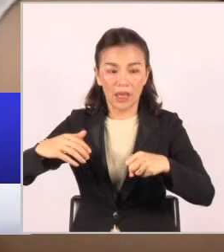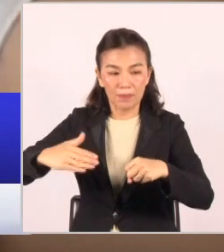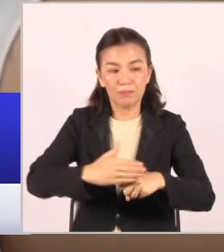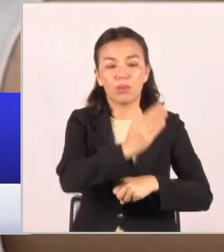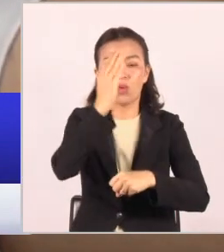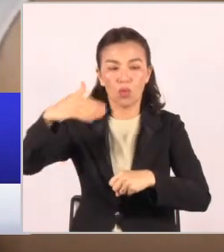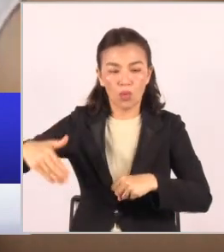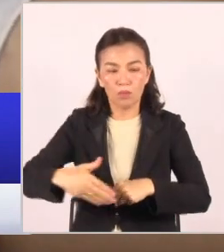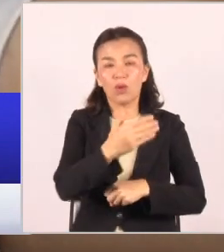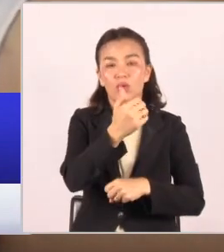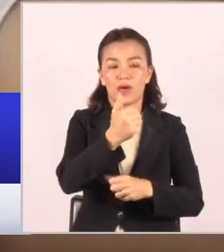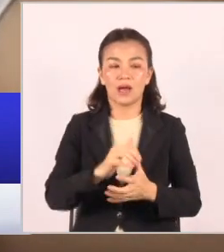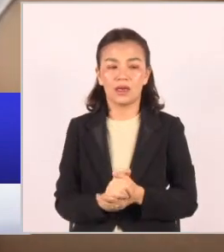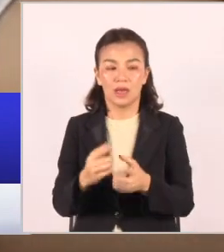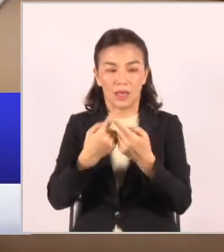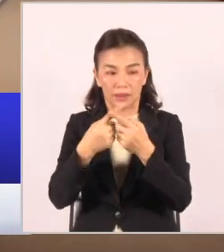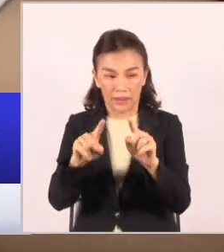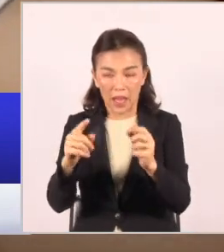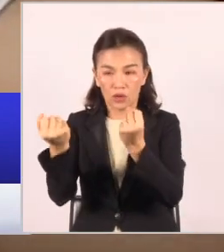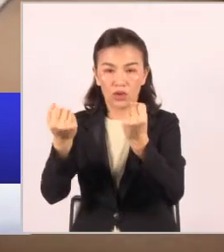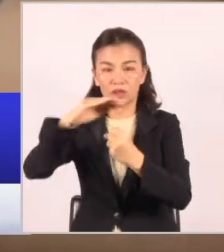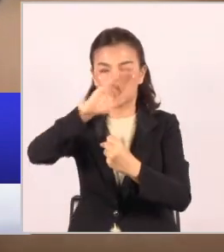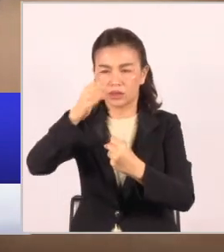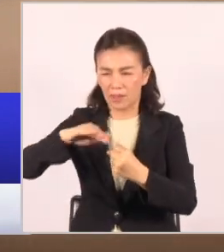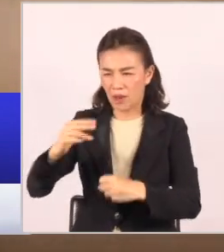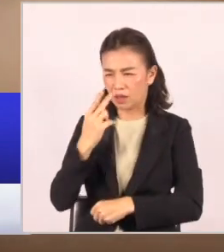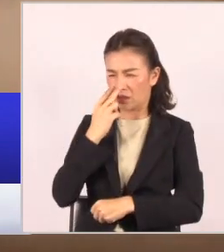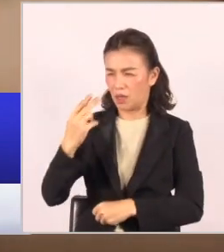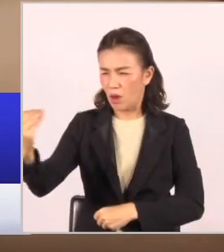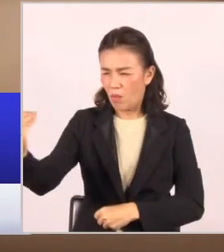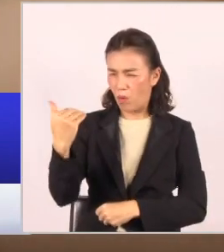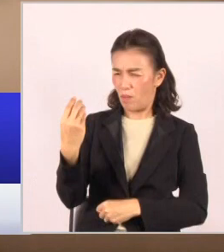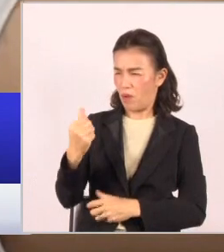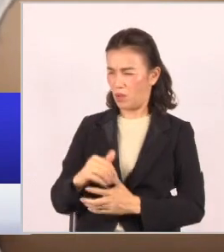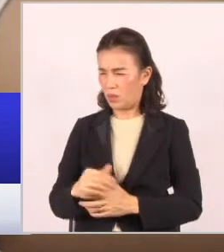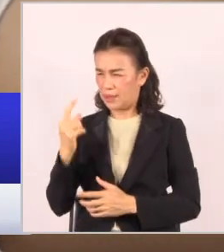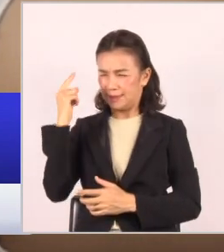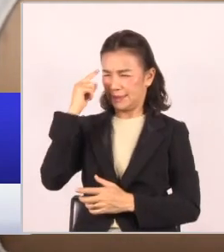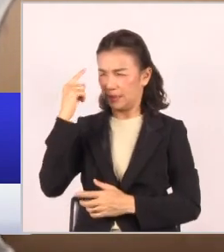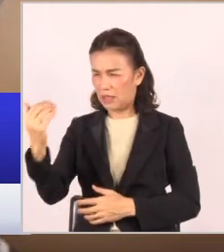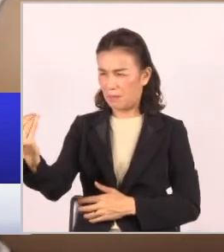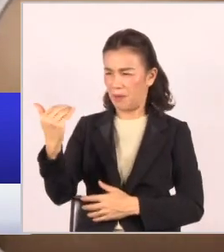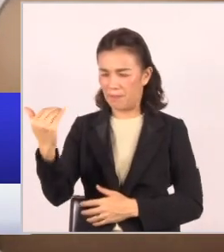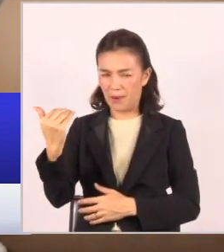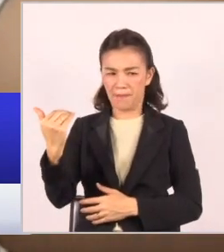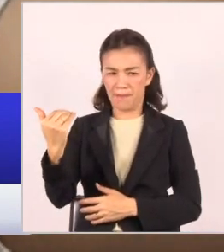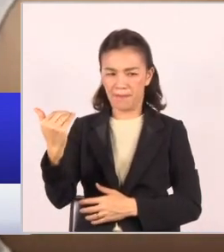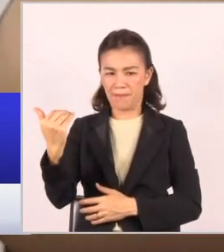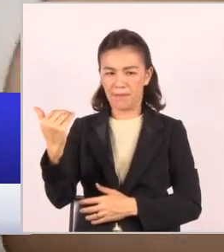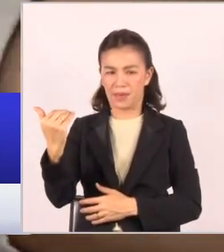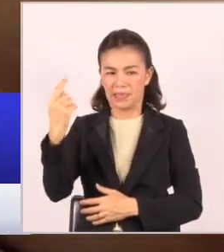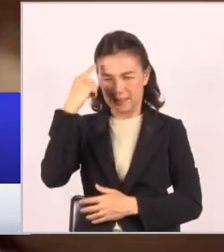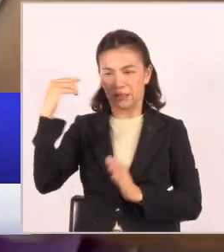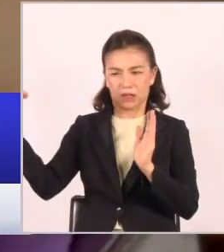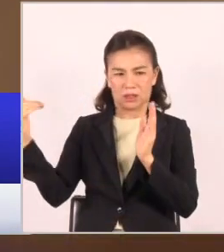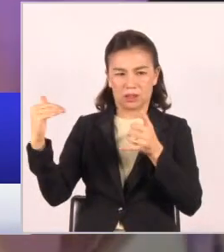งนี้หมดแต่ว่าขั้นหนีมากนี่ผมก็สังเกตอยู่ว่ามันมาเร็วตัวมันไฟมันจะเหมือดนะครับผมก็เลยว่าขั้นแน่นอนผม